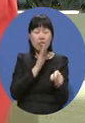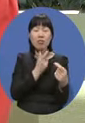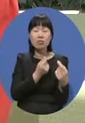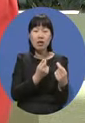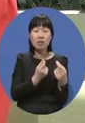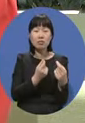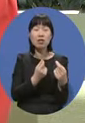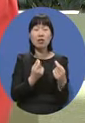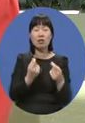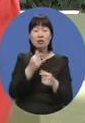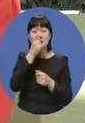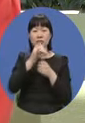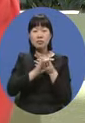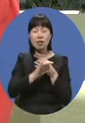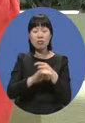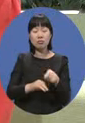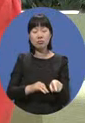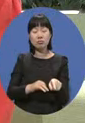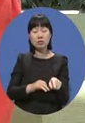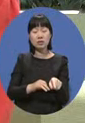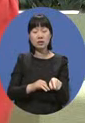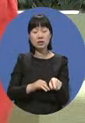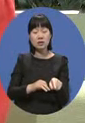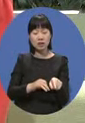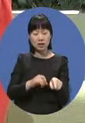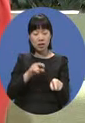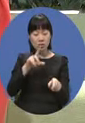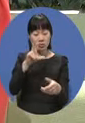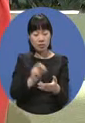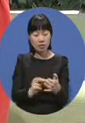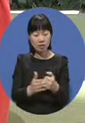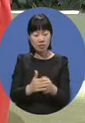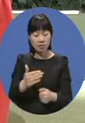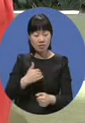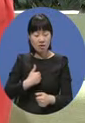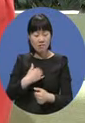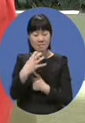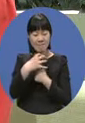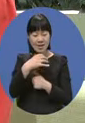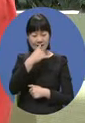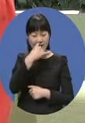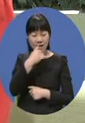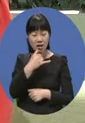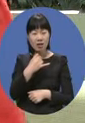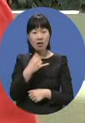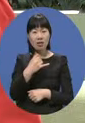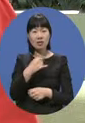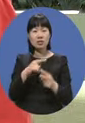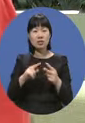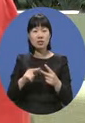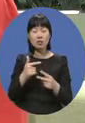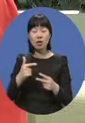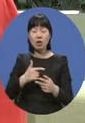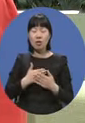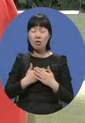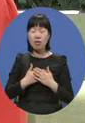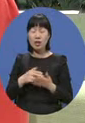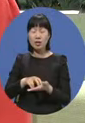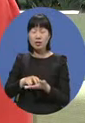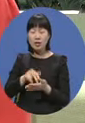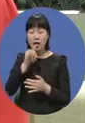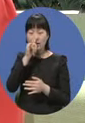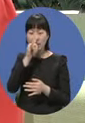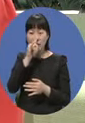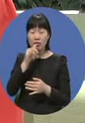이제 하나들 같은 경우에는 럼 이런 거 이런 거 따위로 나를 야단 치다니 하거나 아니면은 너무 불안하고 긴장한